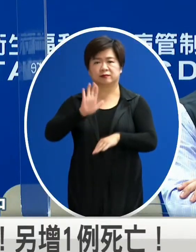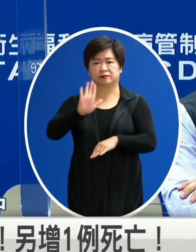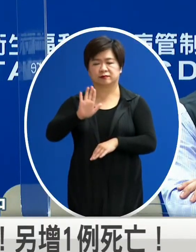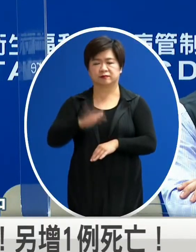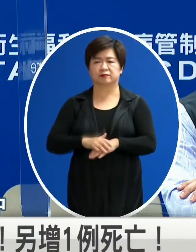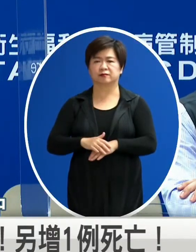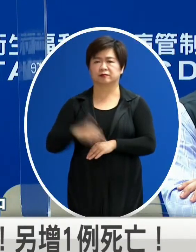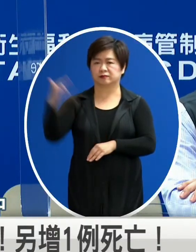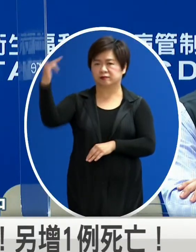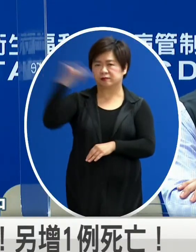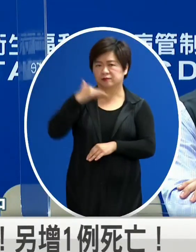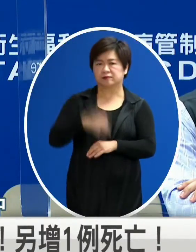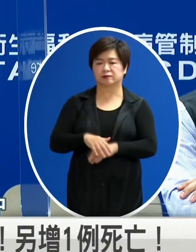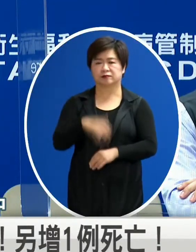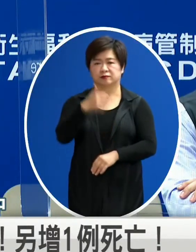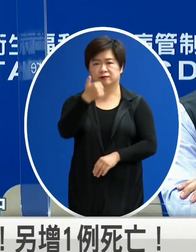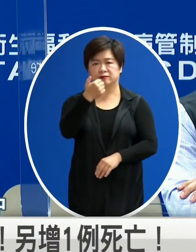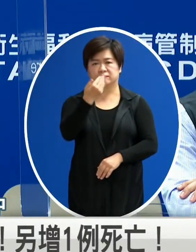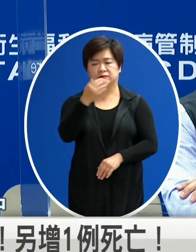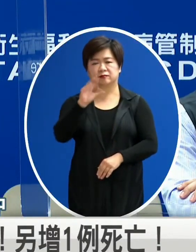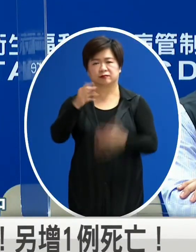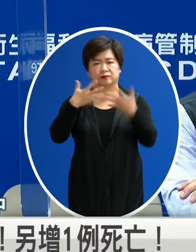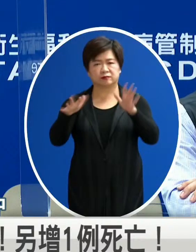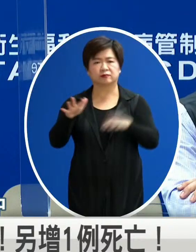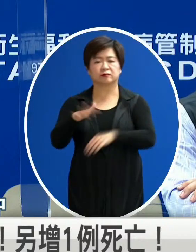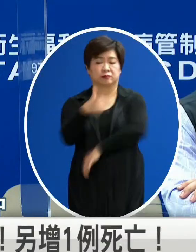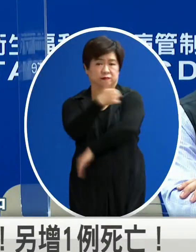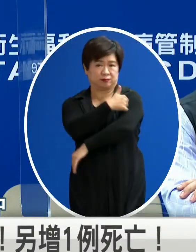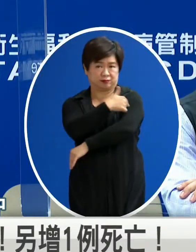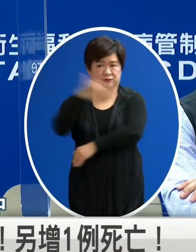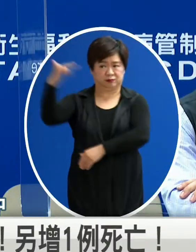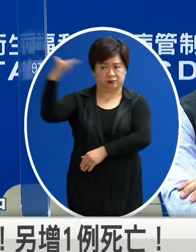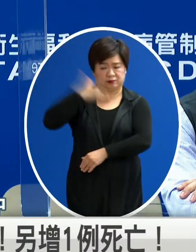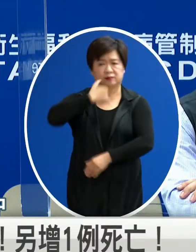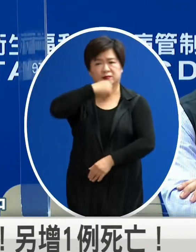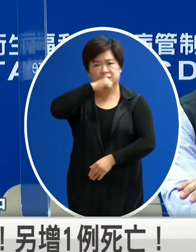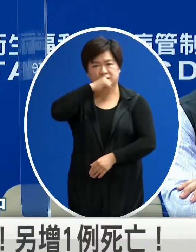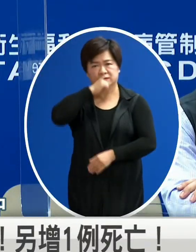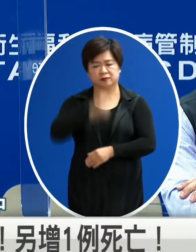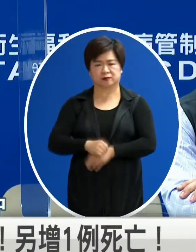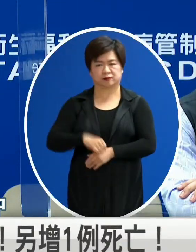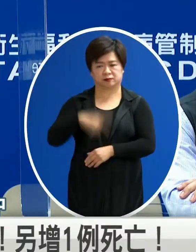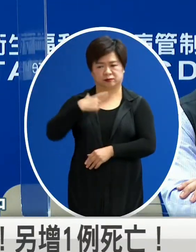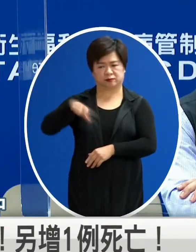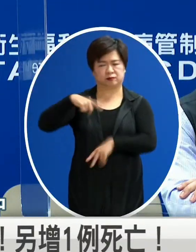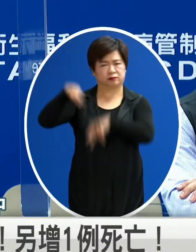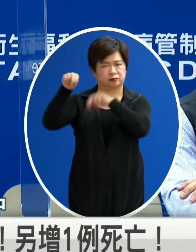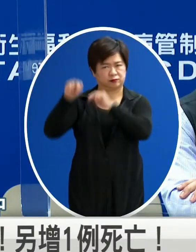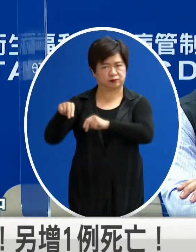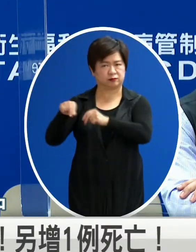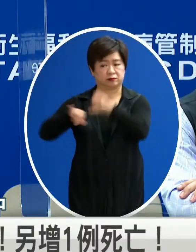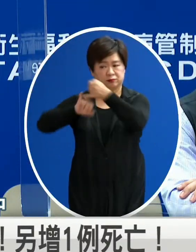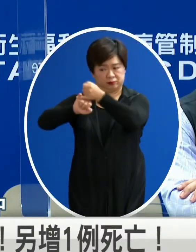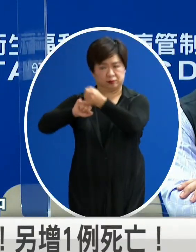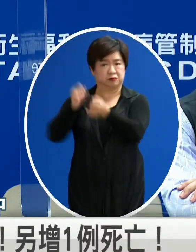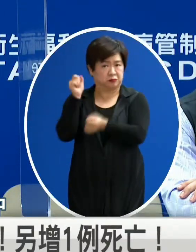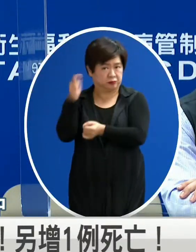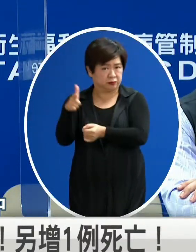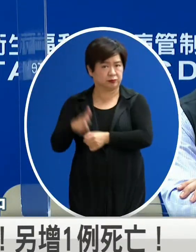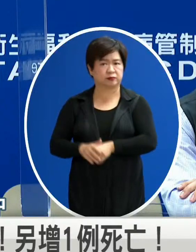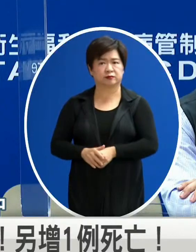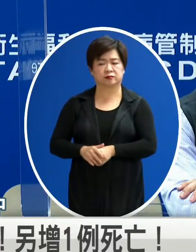哈，59.5万剂，好，在今天下午会抵台。那这是我们双边购买的哈疫苗哈，所以